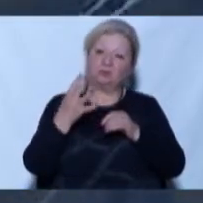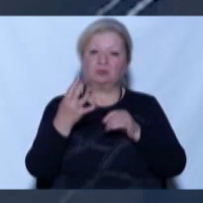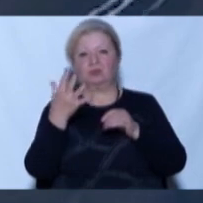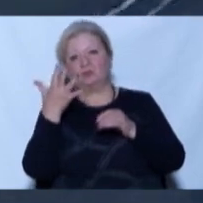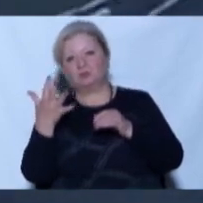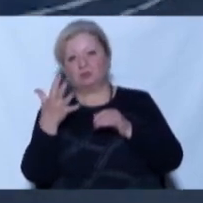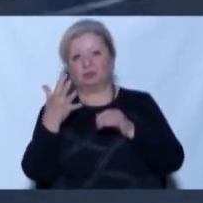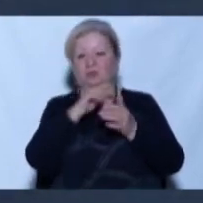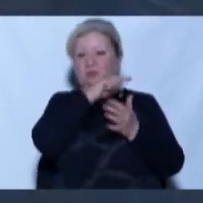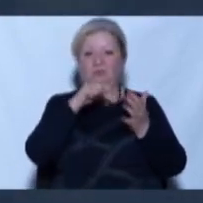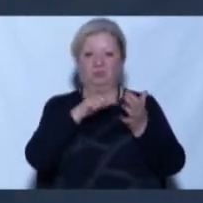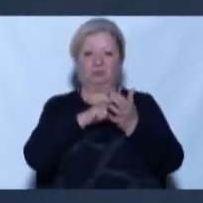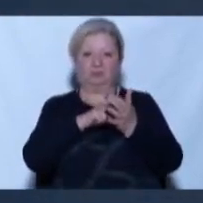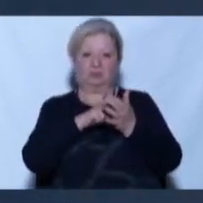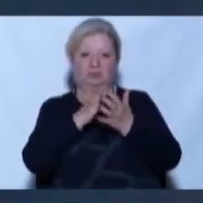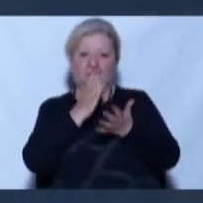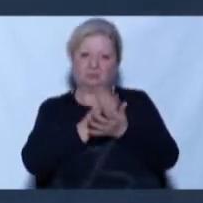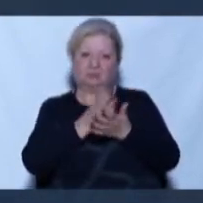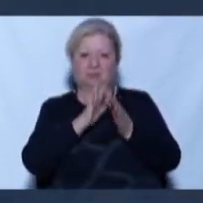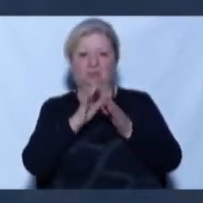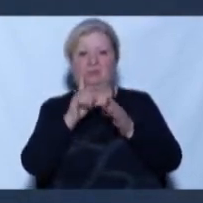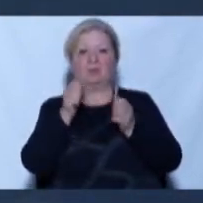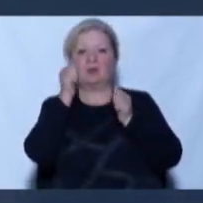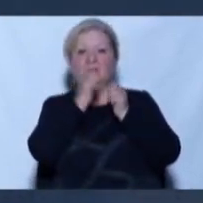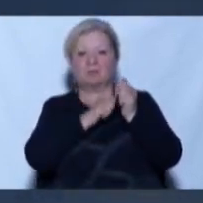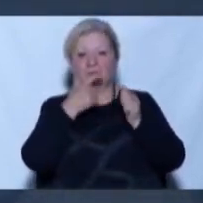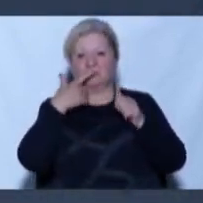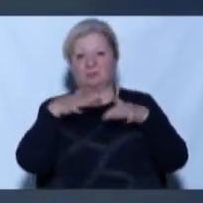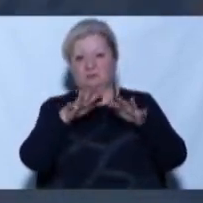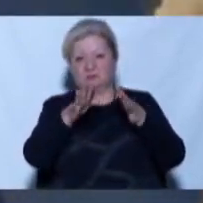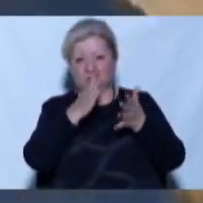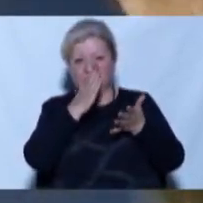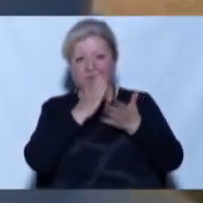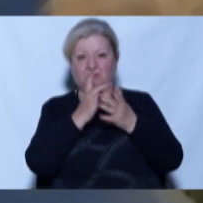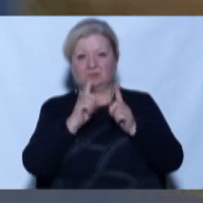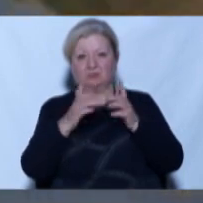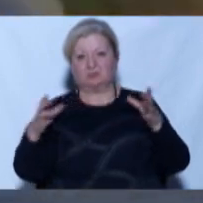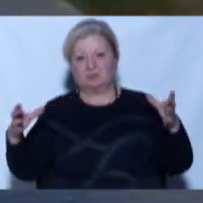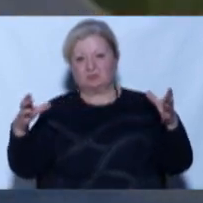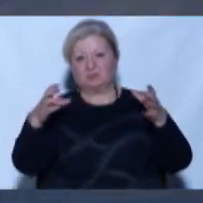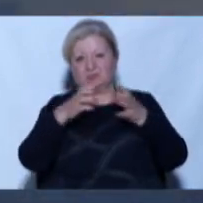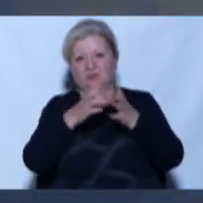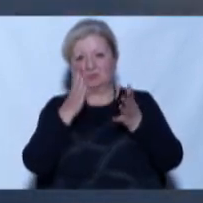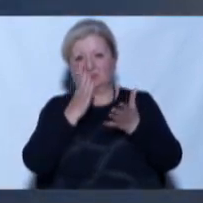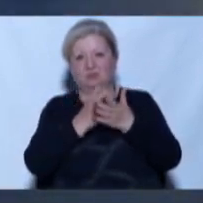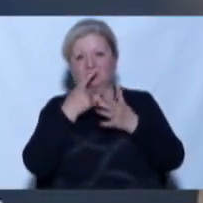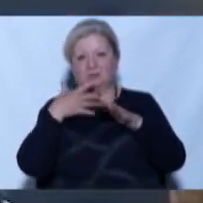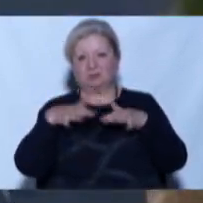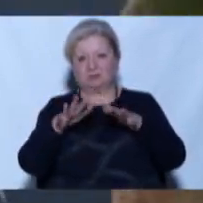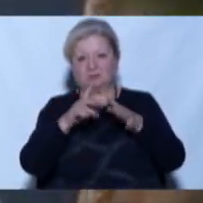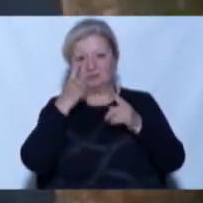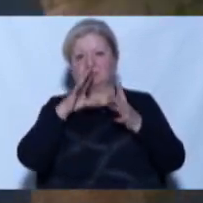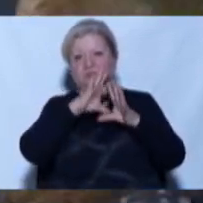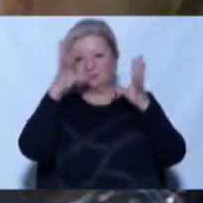თუ 5 ოკეანეა. და ხმელეთის წყლები, რომელიც ერთ ოკეანესთან ერთად ერთ